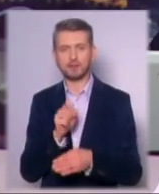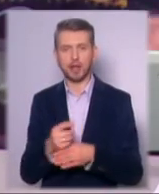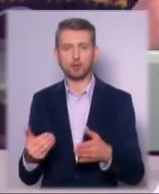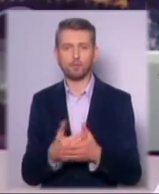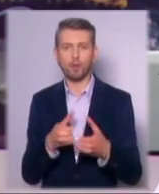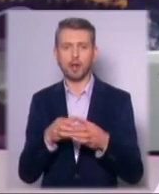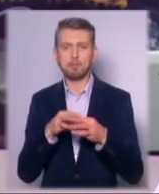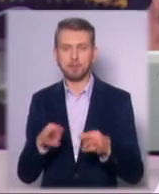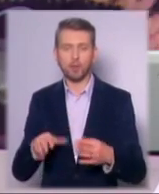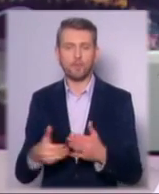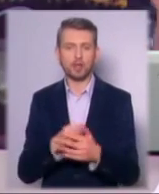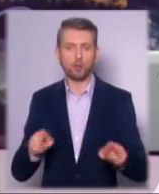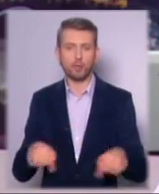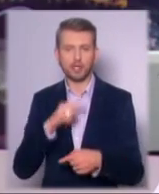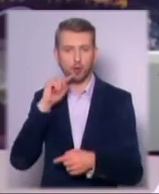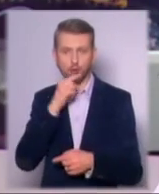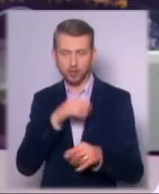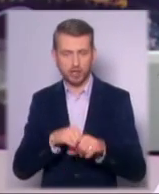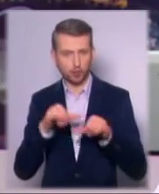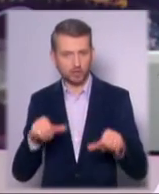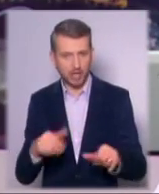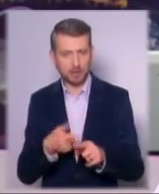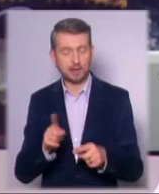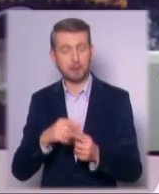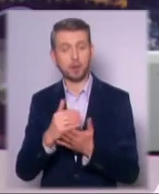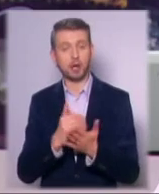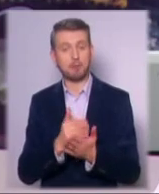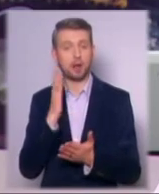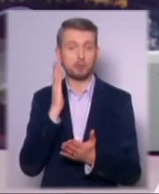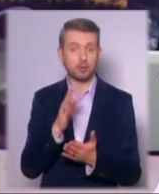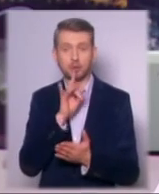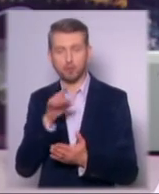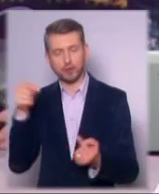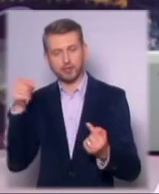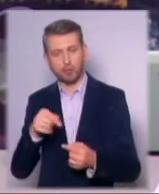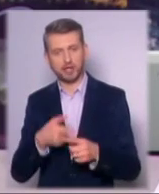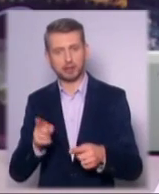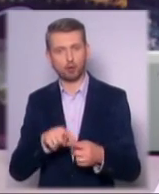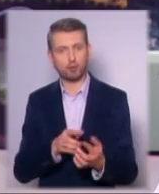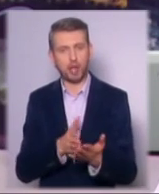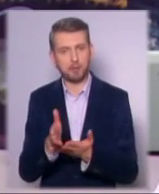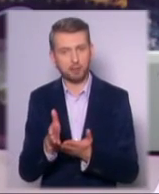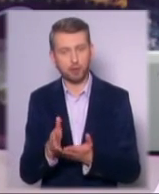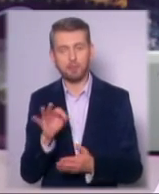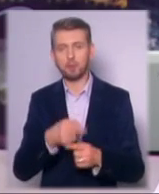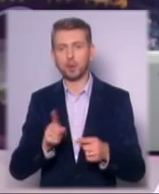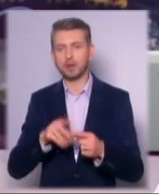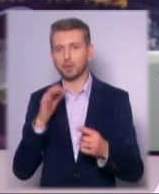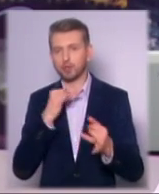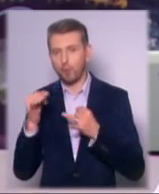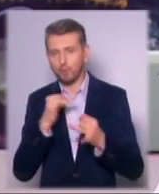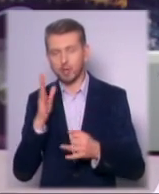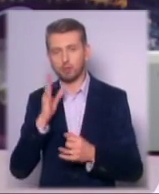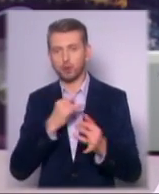– це відновити економічне зростання. От, власне, ця програма буде відповідати цьому напрямку. Про це будемо говорити. Будемо